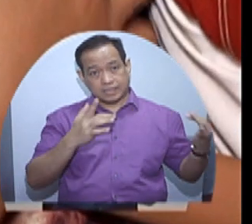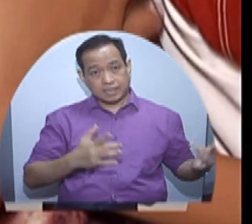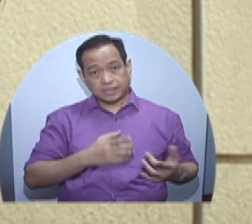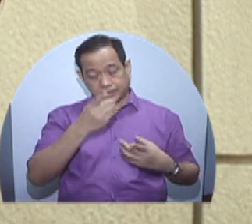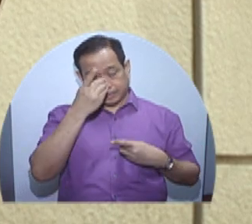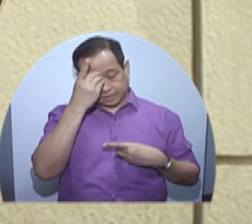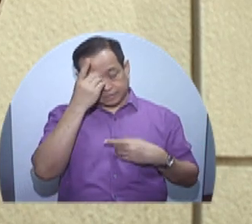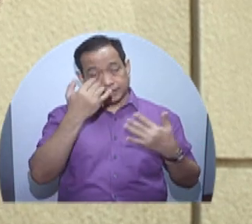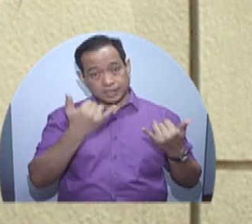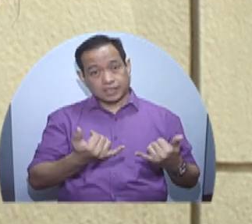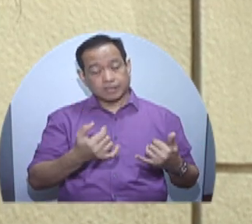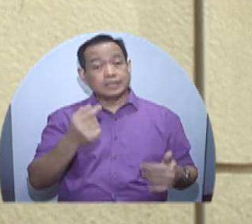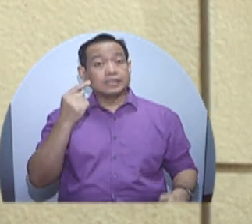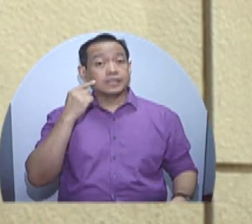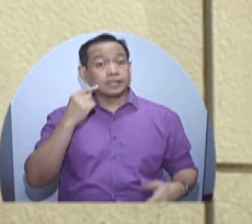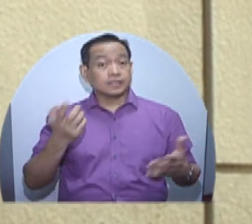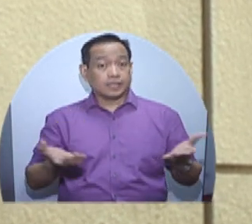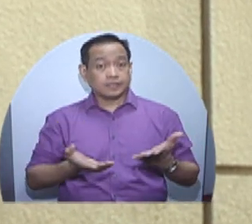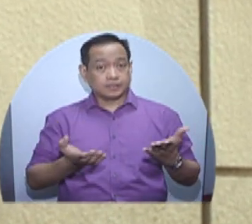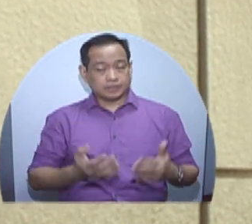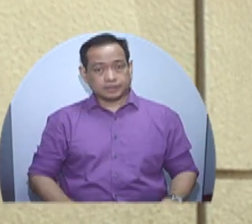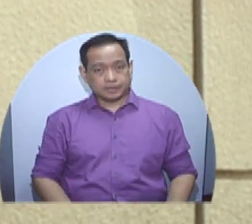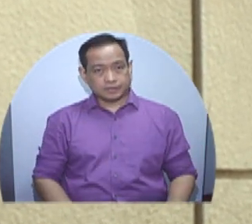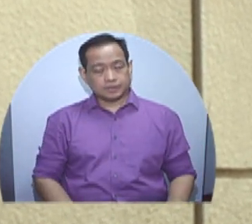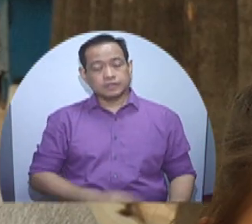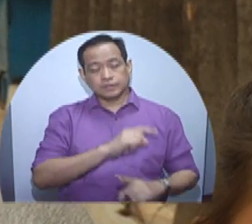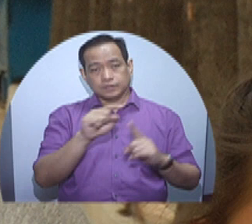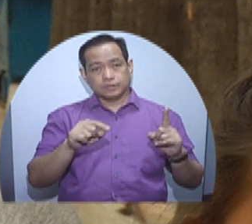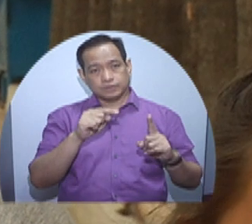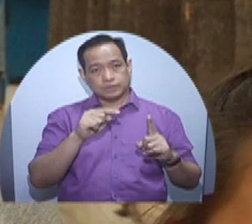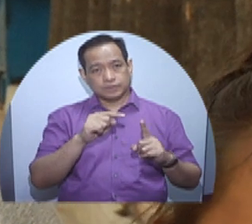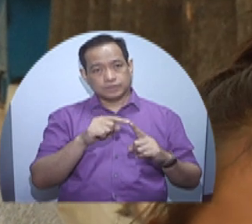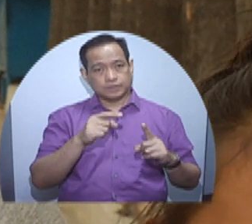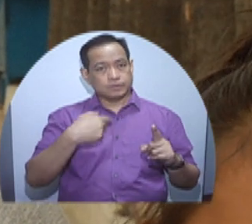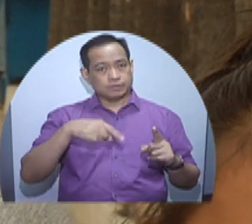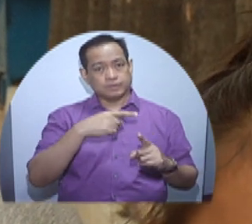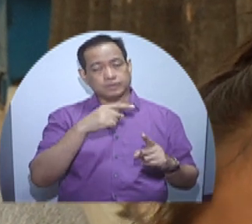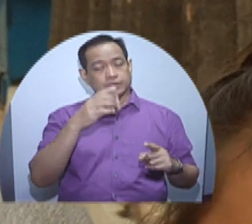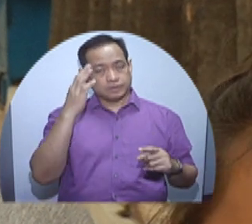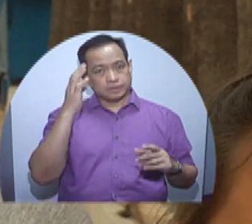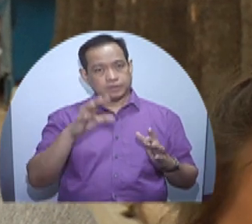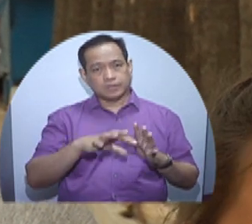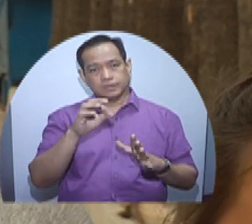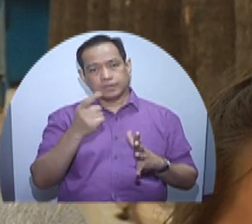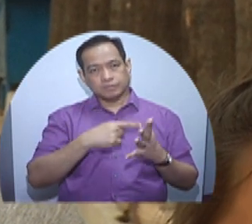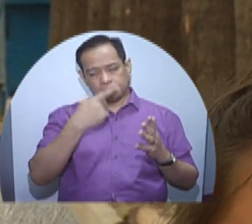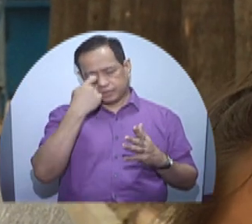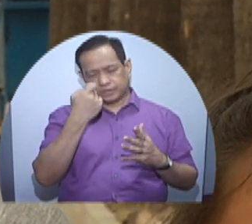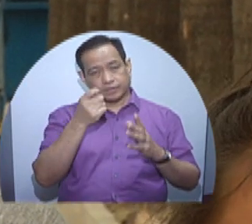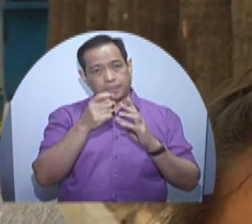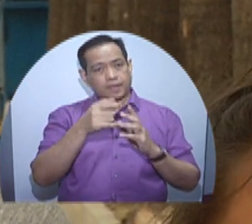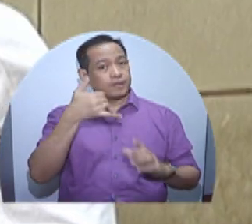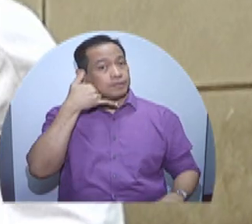disease. Ito na ngayon si Gail. Ayun, nung nalaman ko po na, kasi tinawagan